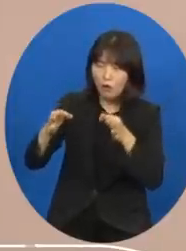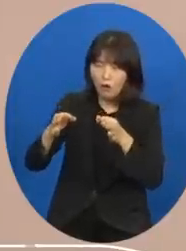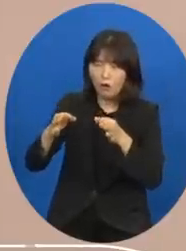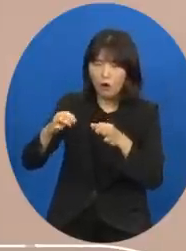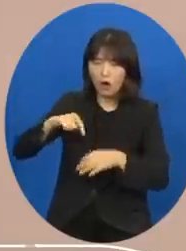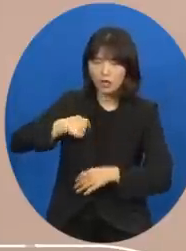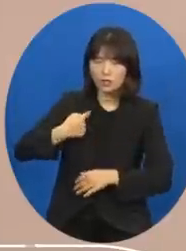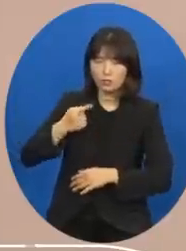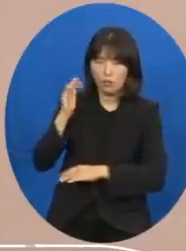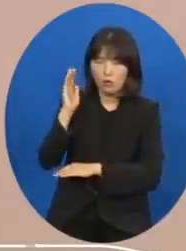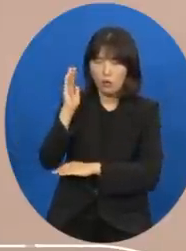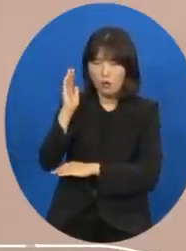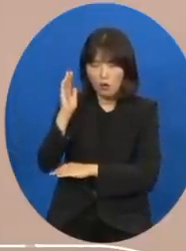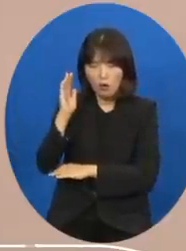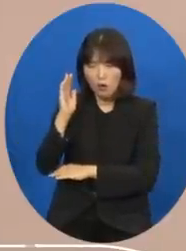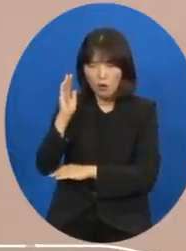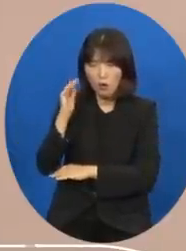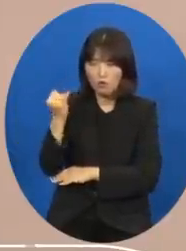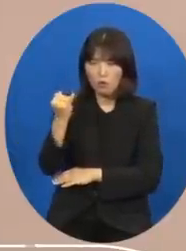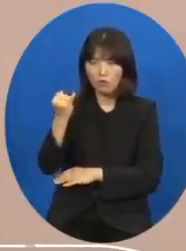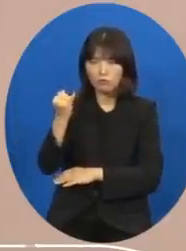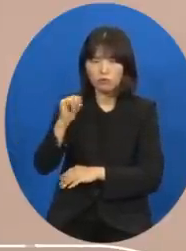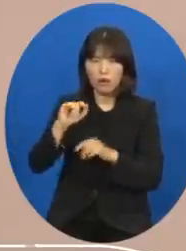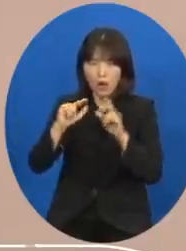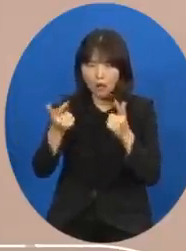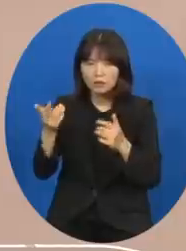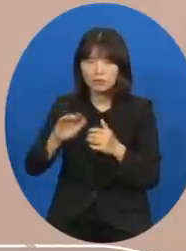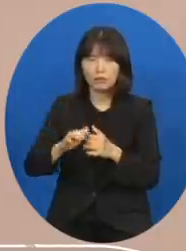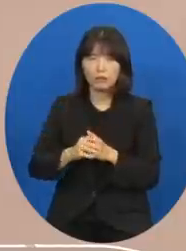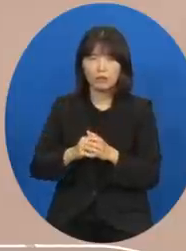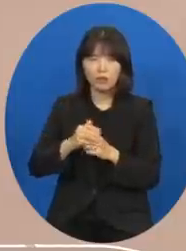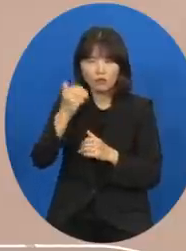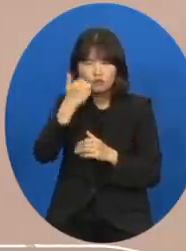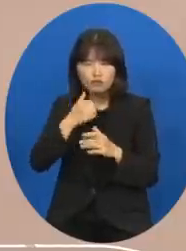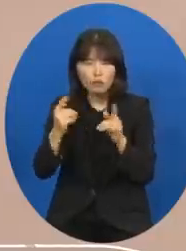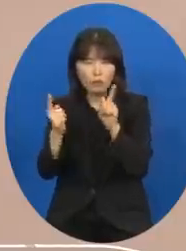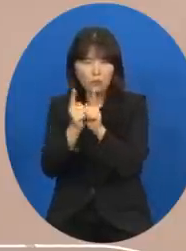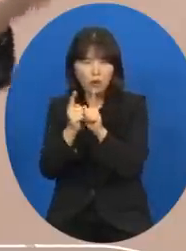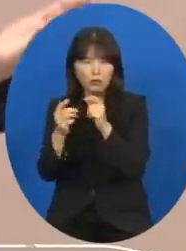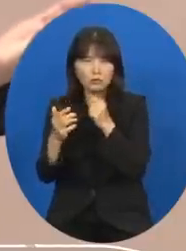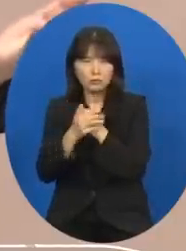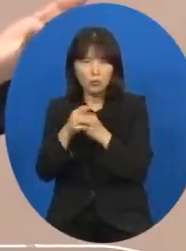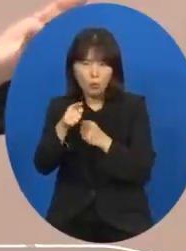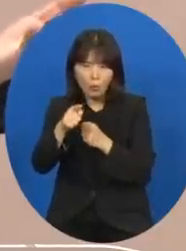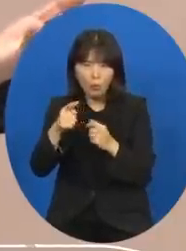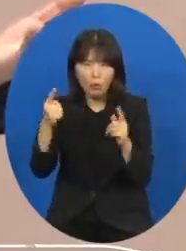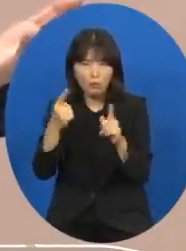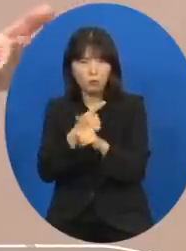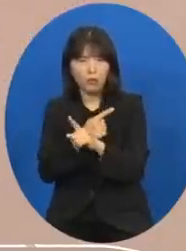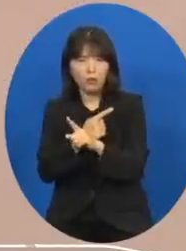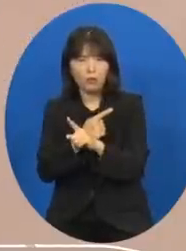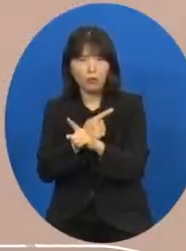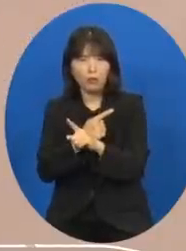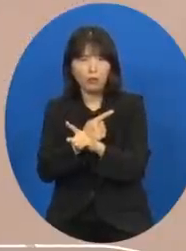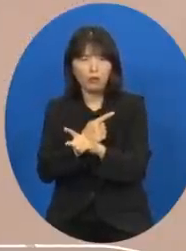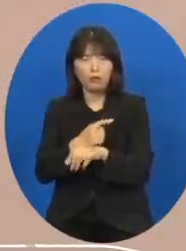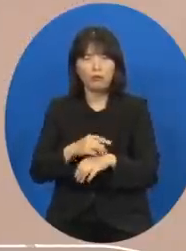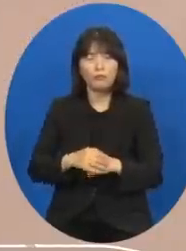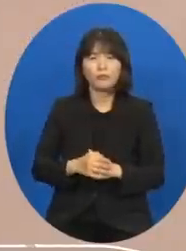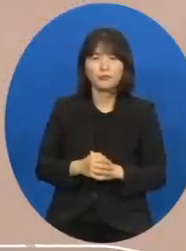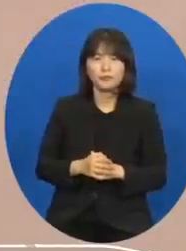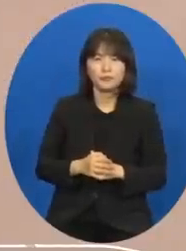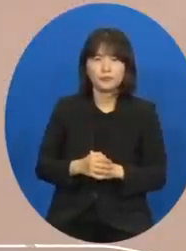이야기를 끄집어낼 여자가 아니었기 때문에 도대체 누구를 만났길래 저렇게 바뀌었을까? 그래서